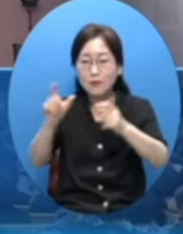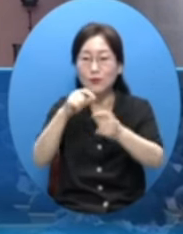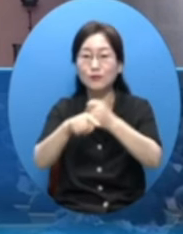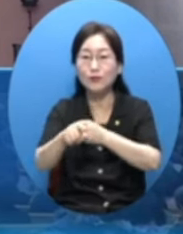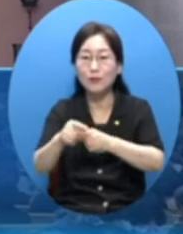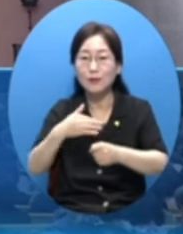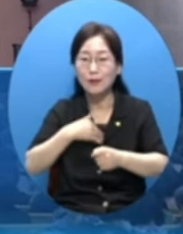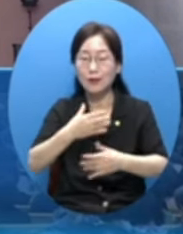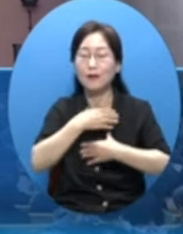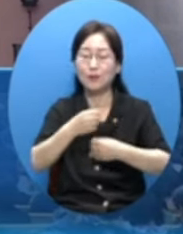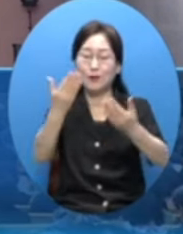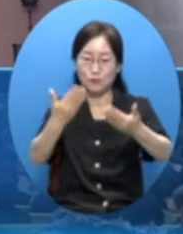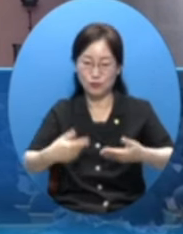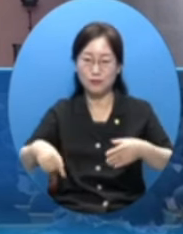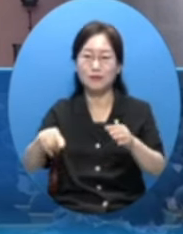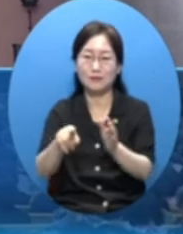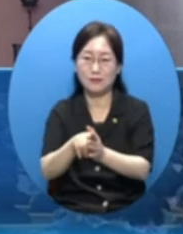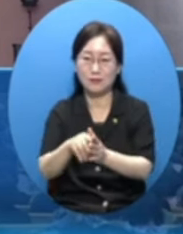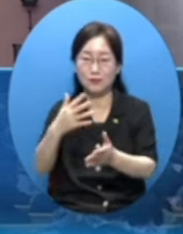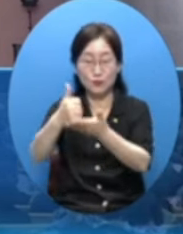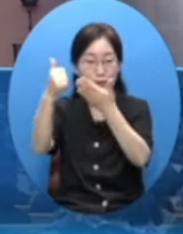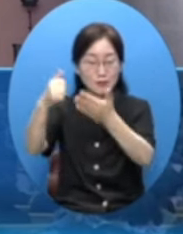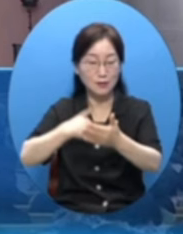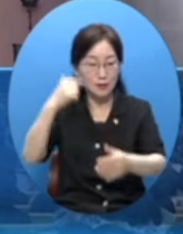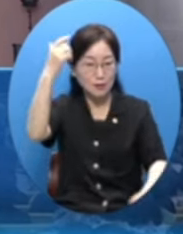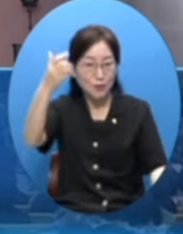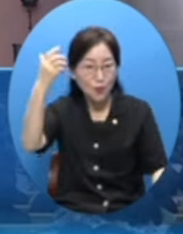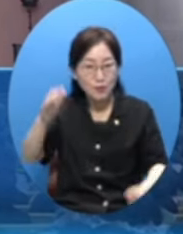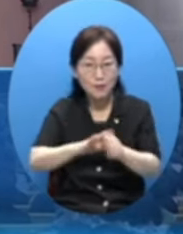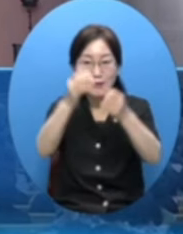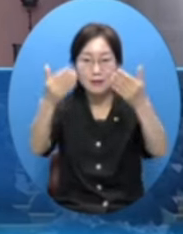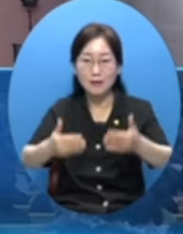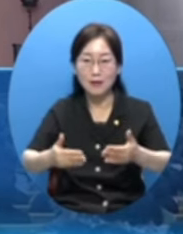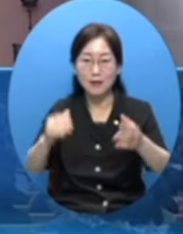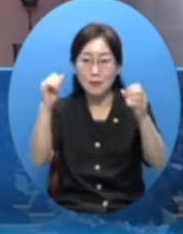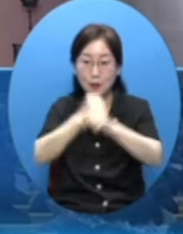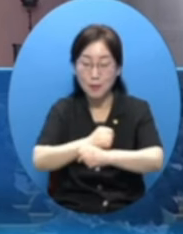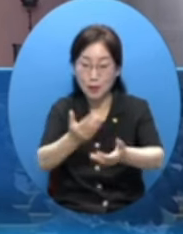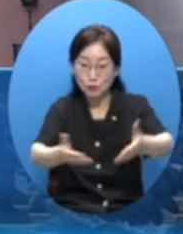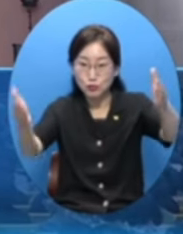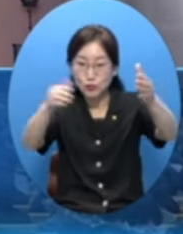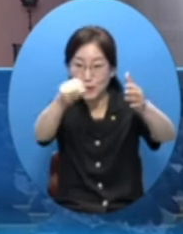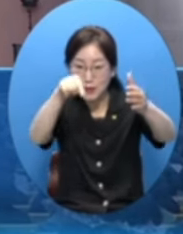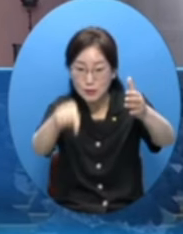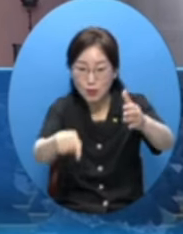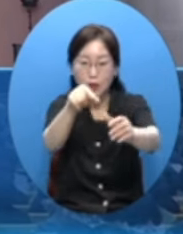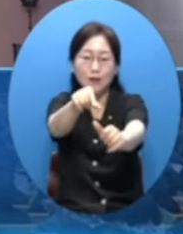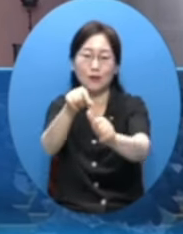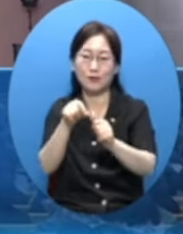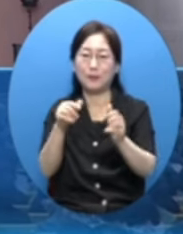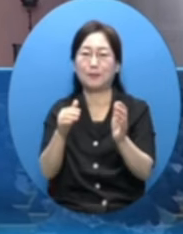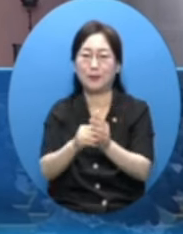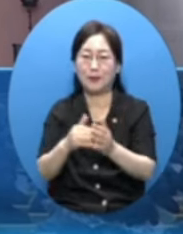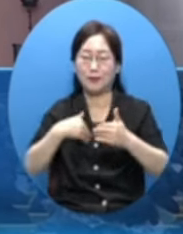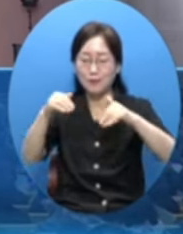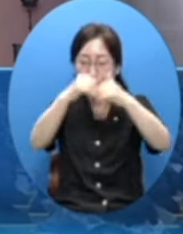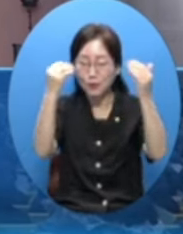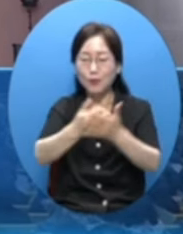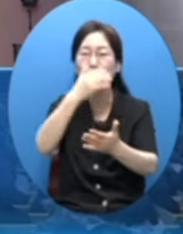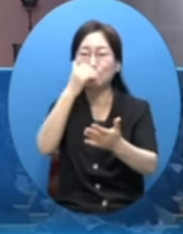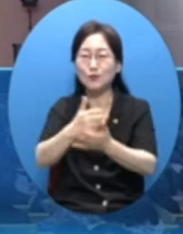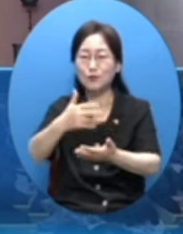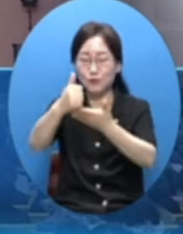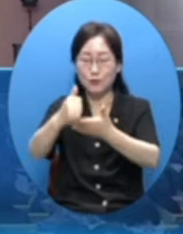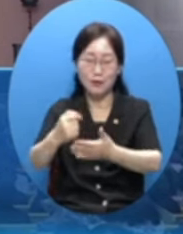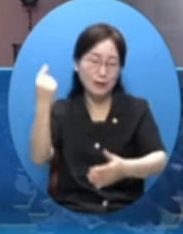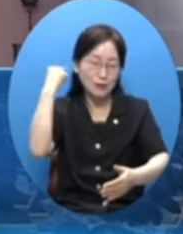내게 평안을 주려 하심이라. 주께서 내 영혼을 사랑하사 멸망의 구덩이에서 건지셨고 내 모든 죄를 주의